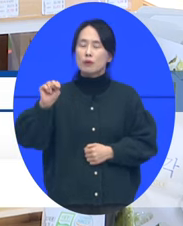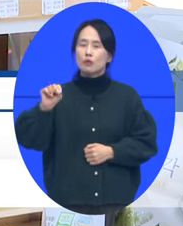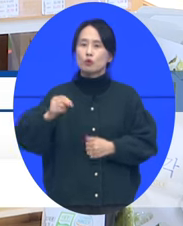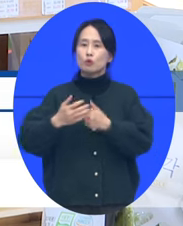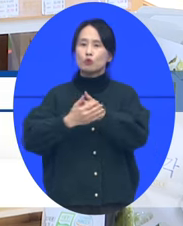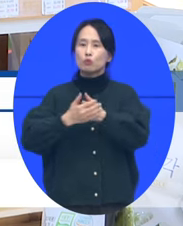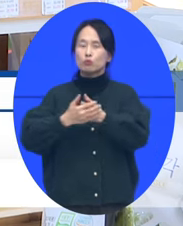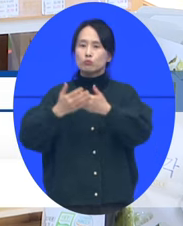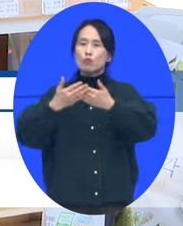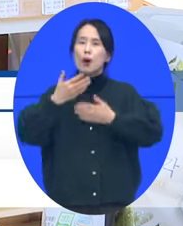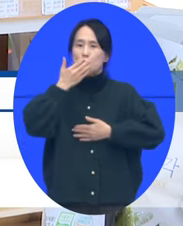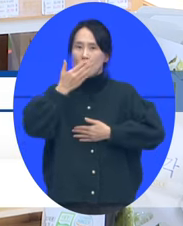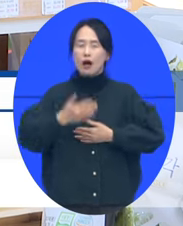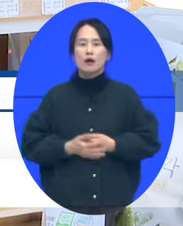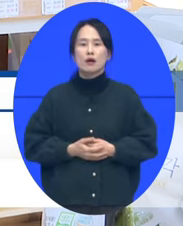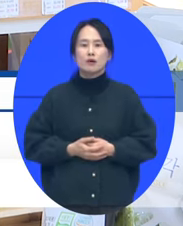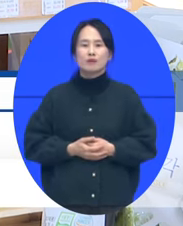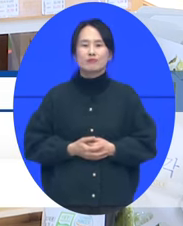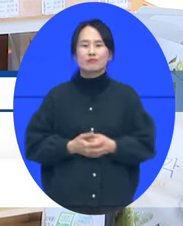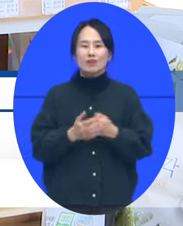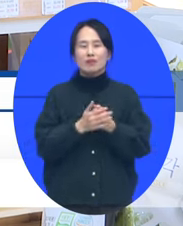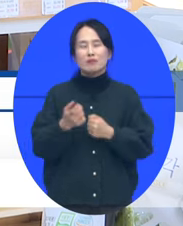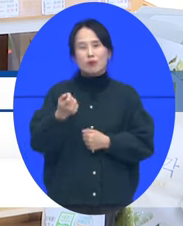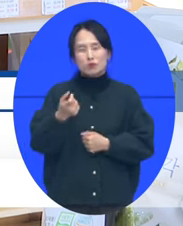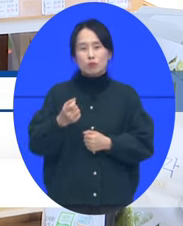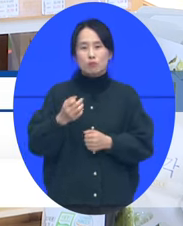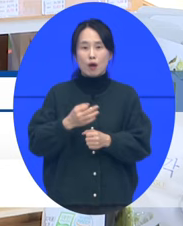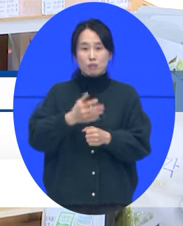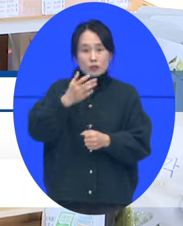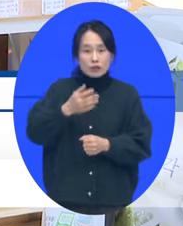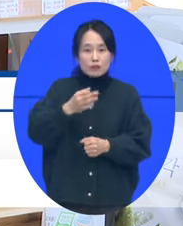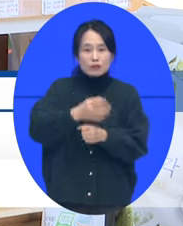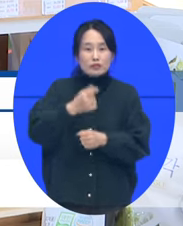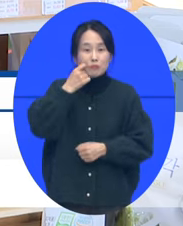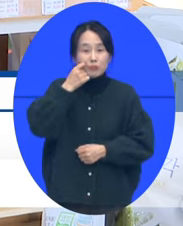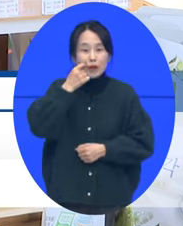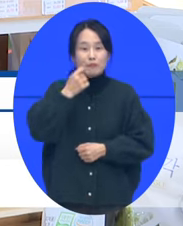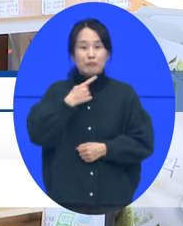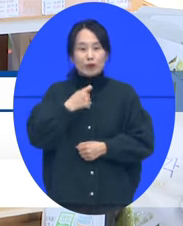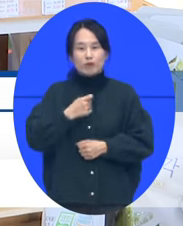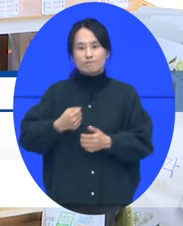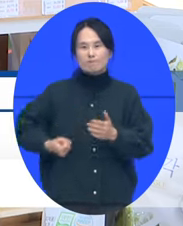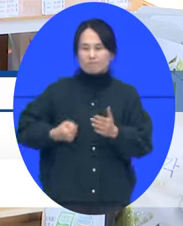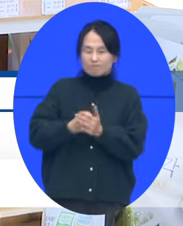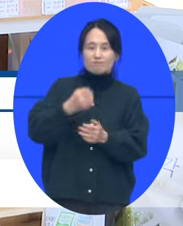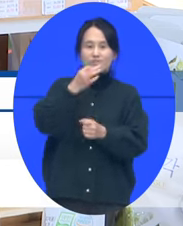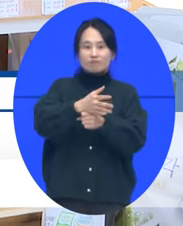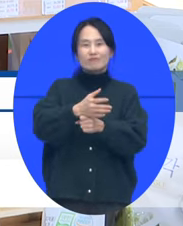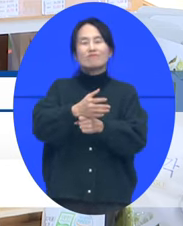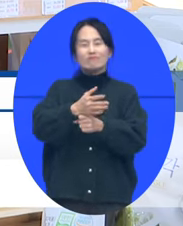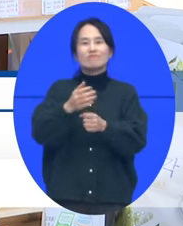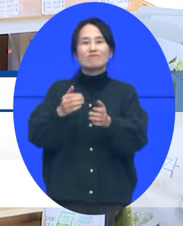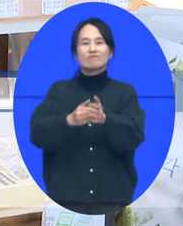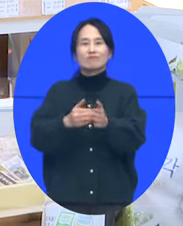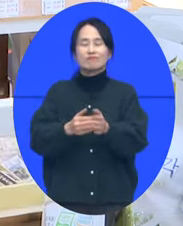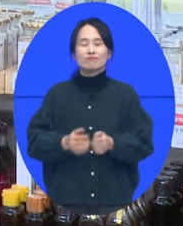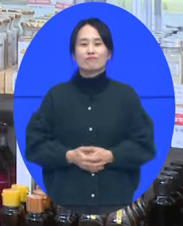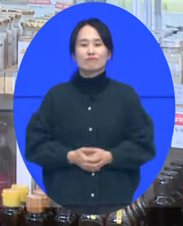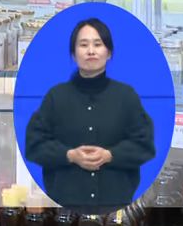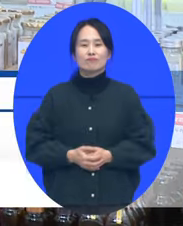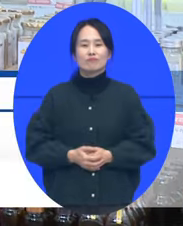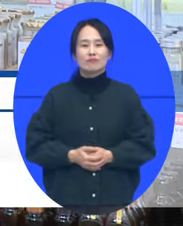2만 원까지도 혜택이 주어지니까 조금 비싸서 못 먹었다가 아까 과감하게 그것도 좀 살 수